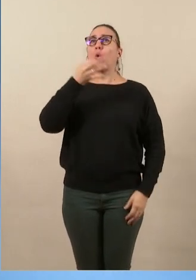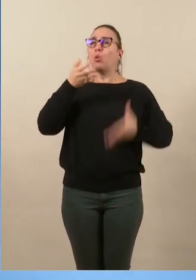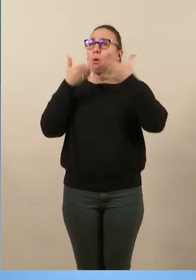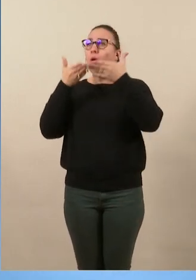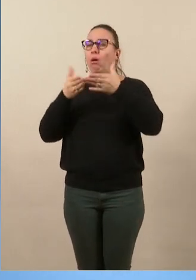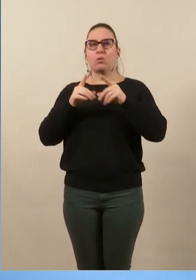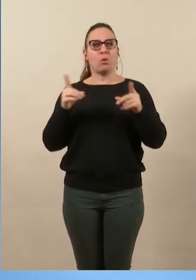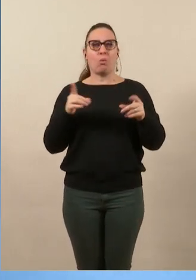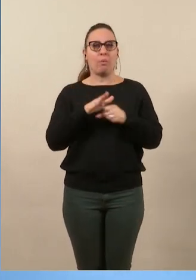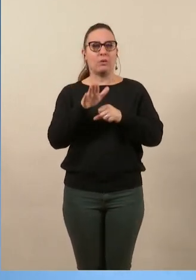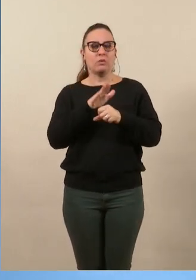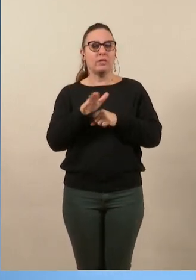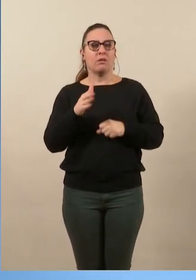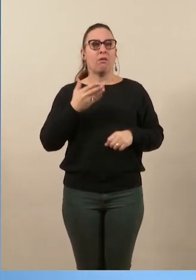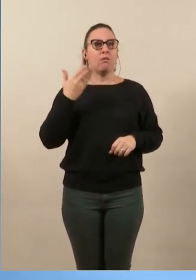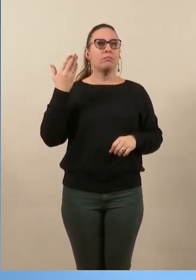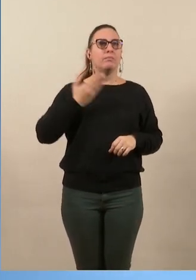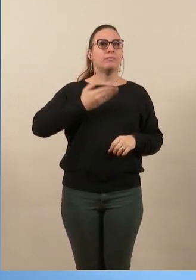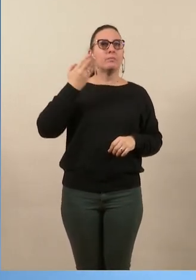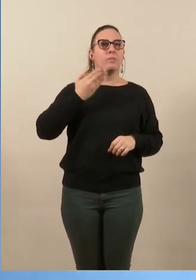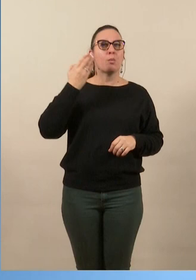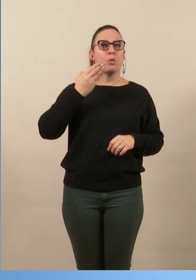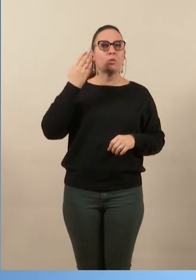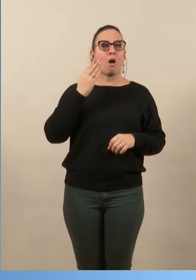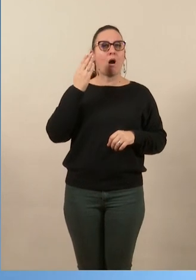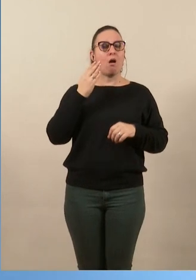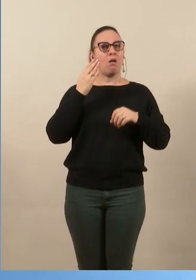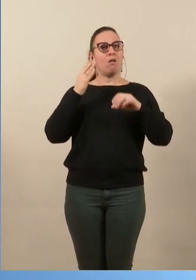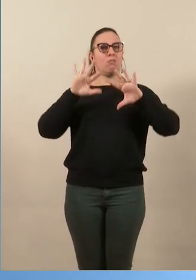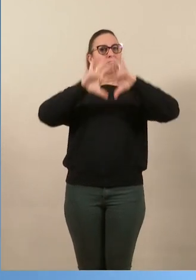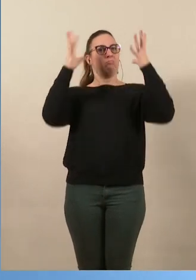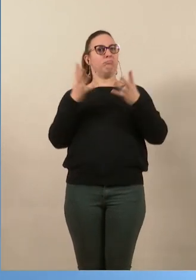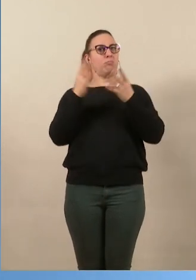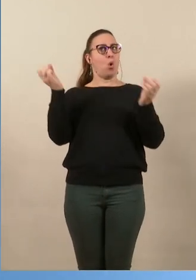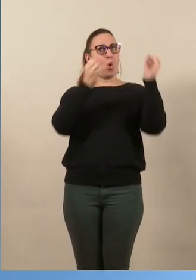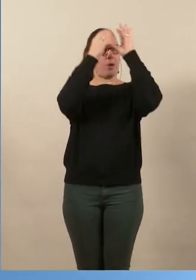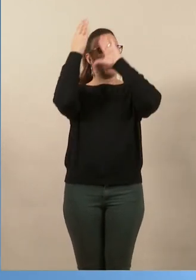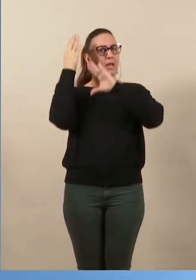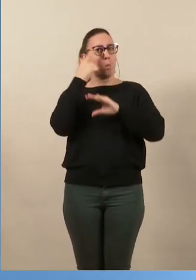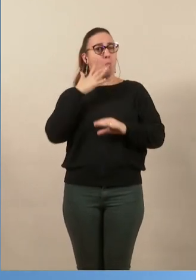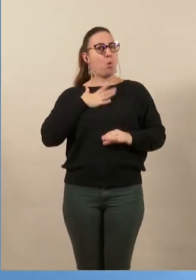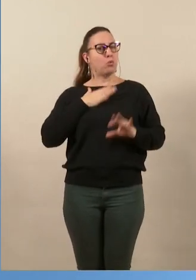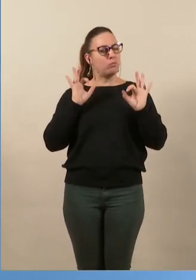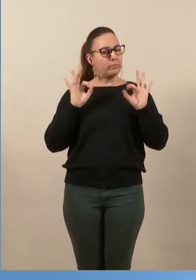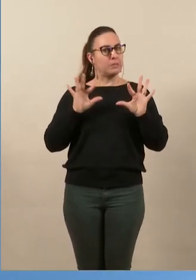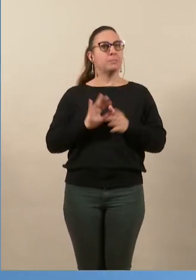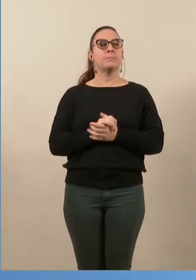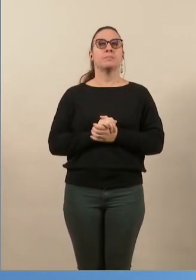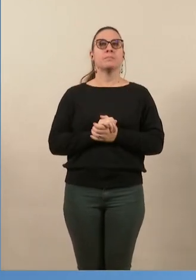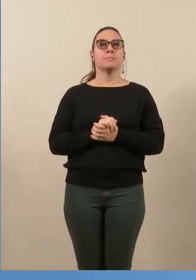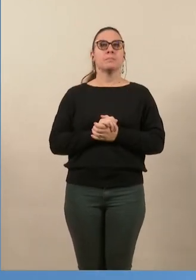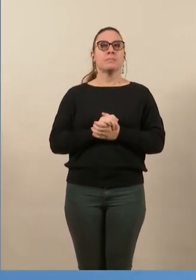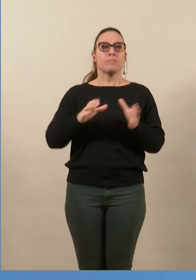s'agit de nous situer dans cette ce schéma de représentation qui nous semble très pertinent comment financer